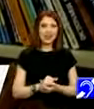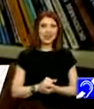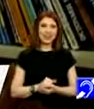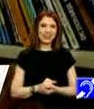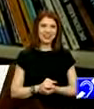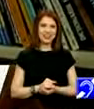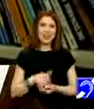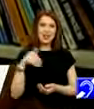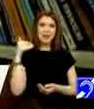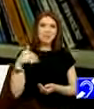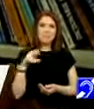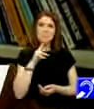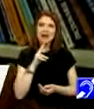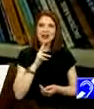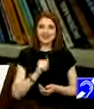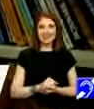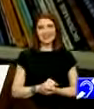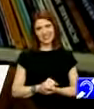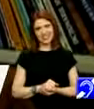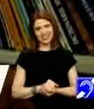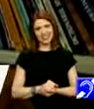Luni, marți,